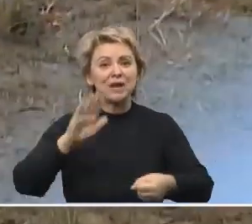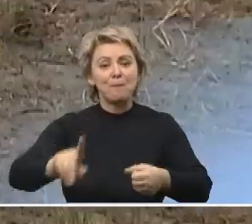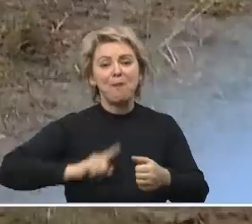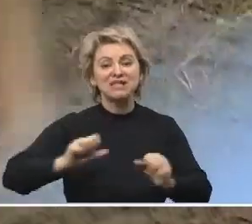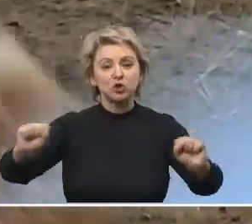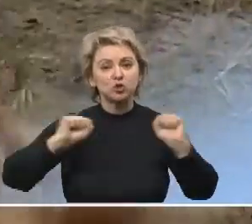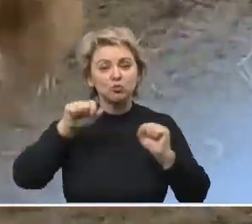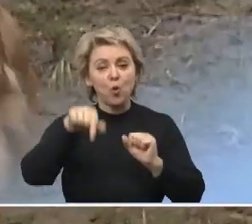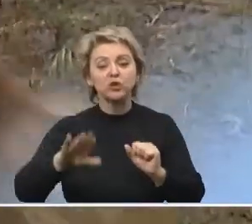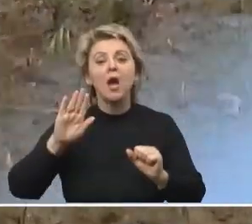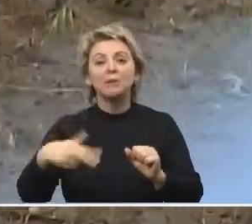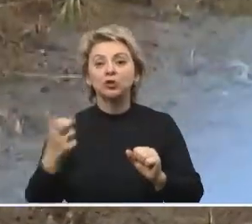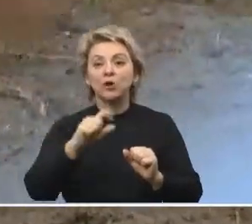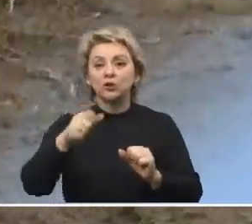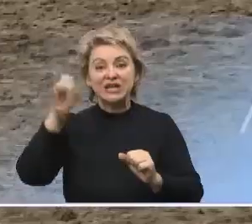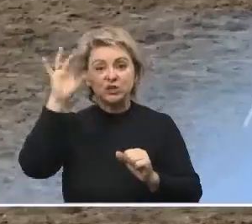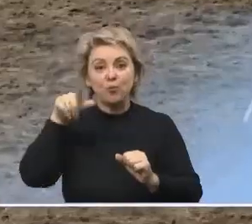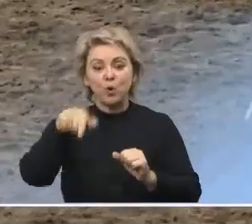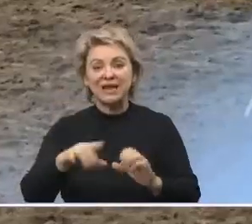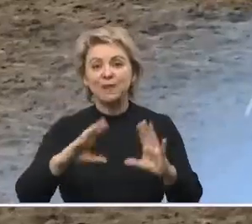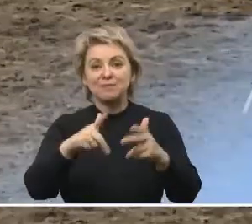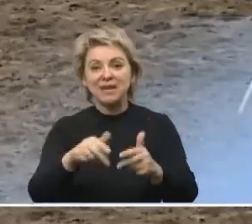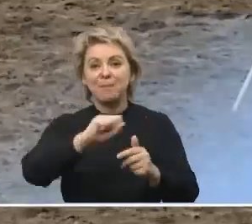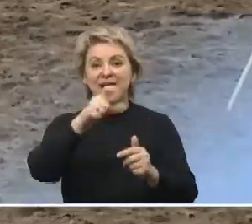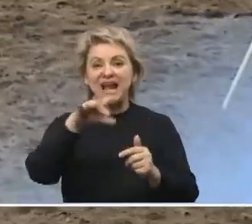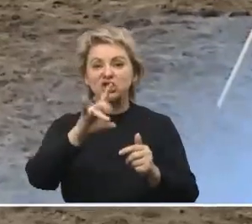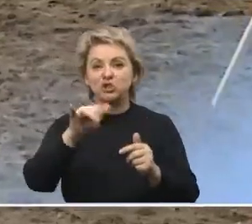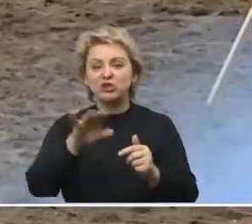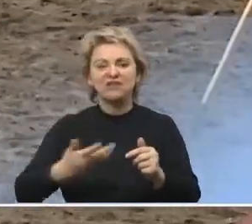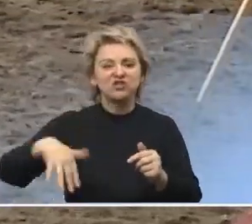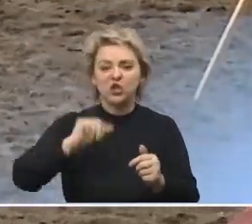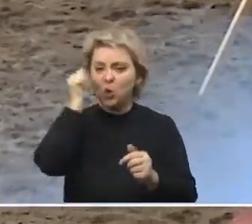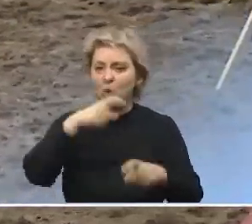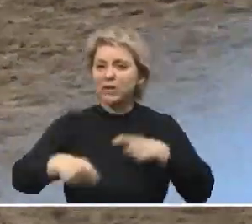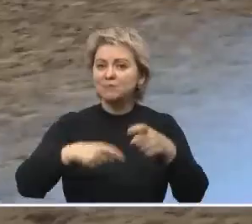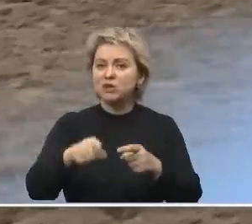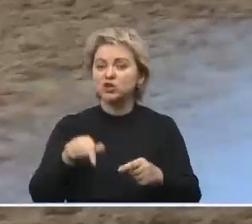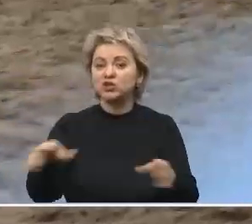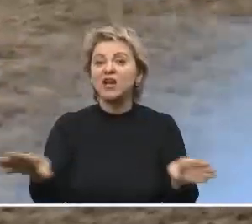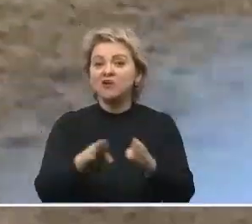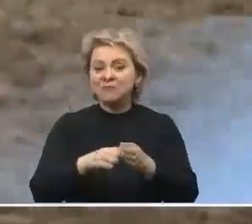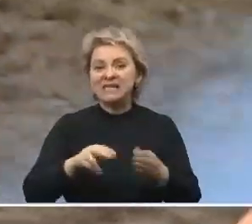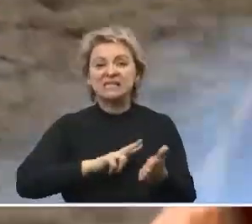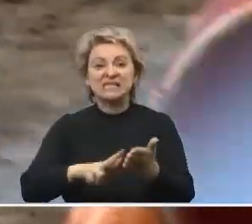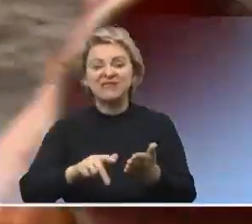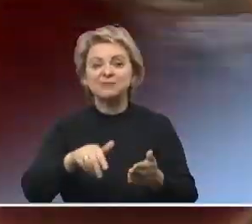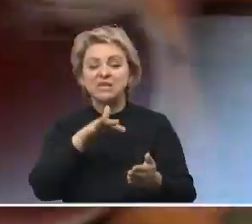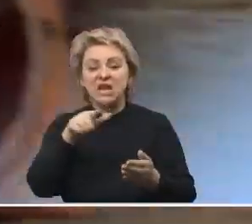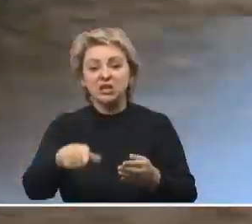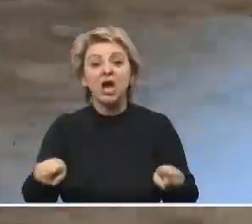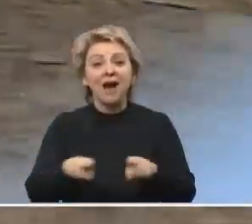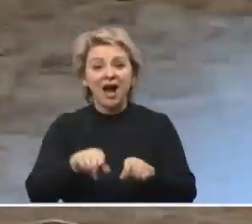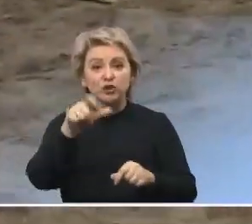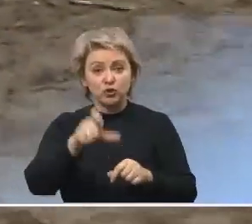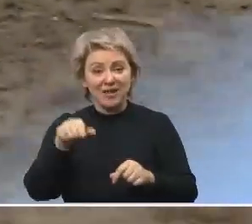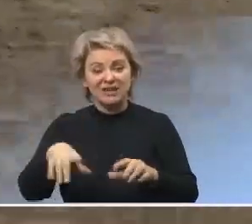мастером спорта, а потом и трехкратной чемпионкой мира по параджилити. И все эти годы бежит по волнам с 80-летней по человеческим меркам